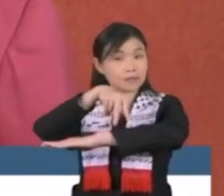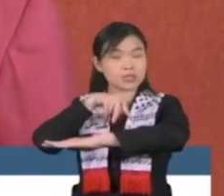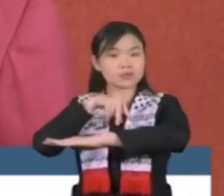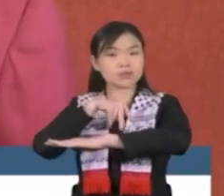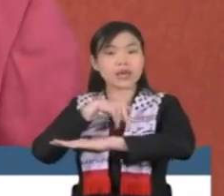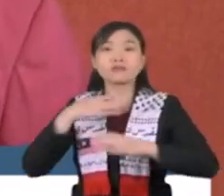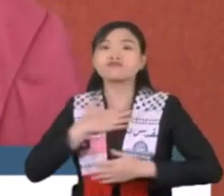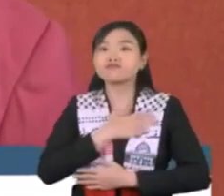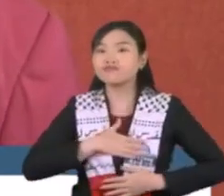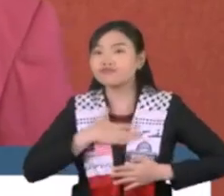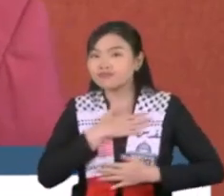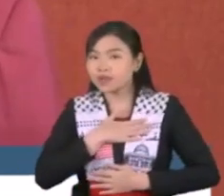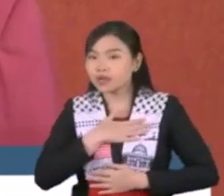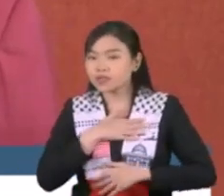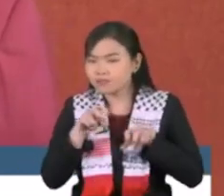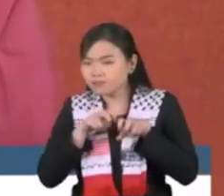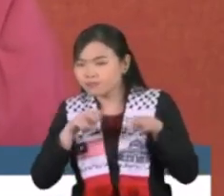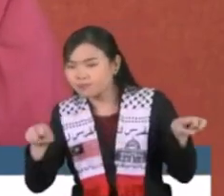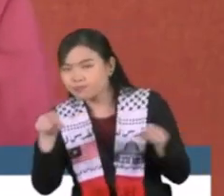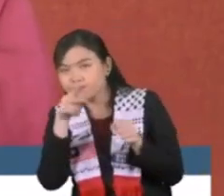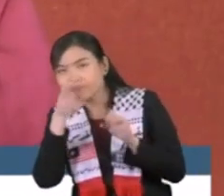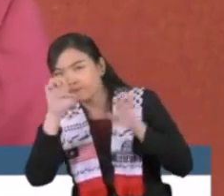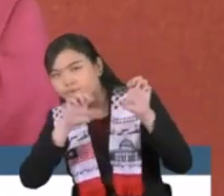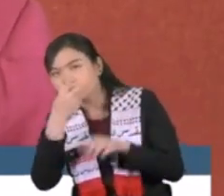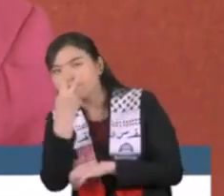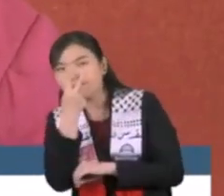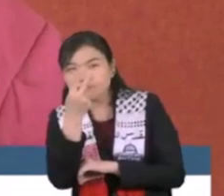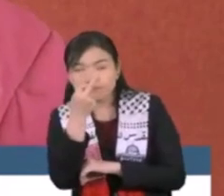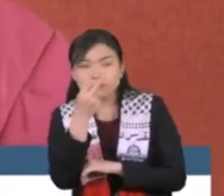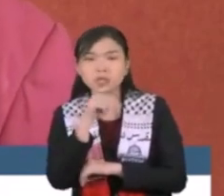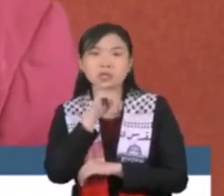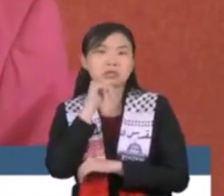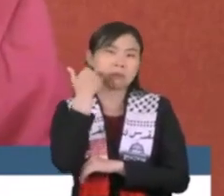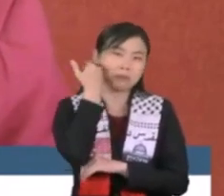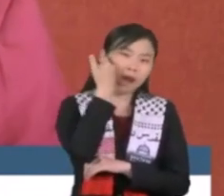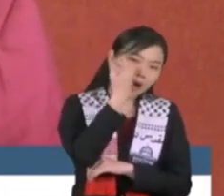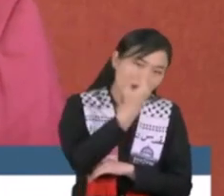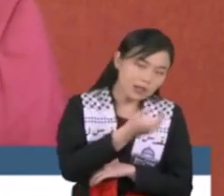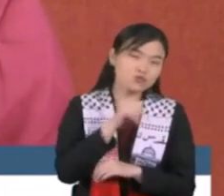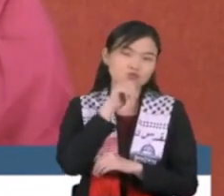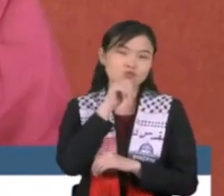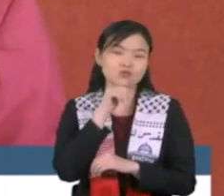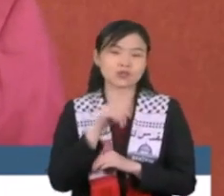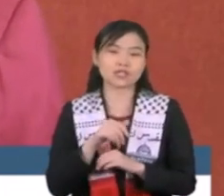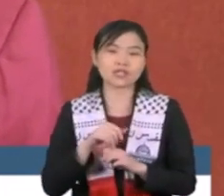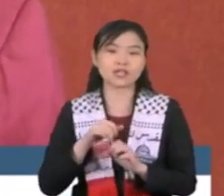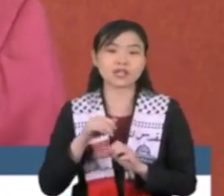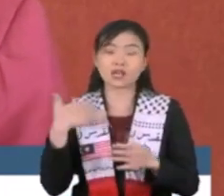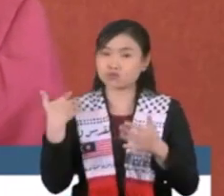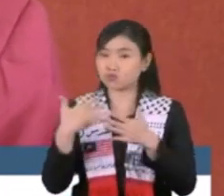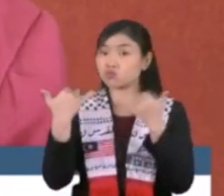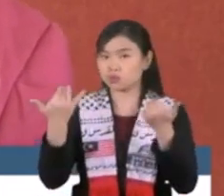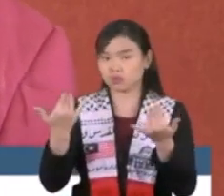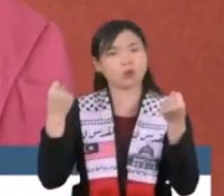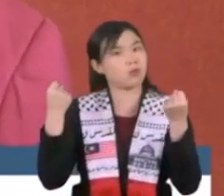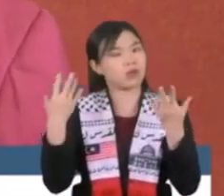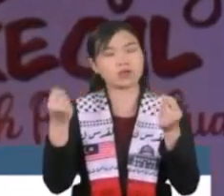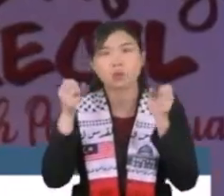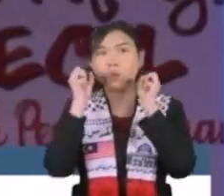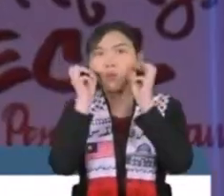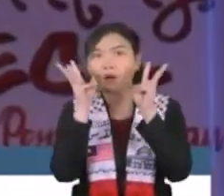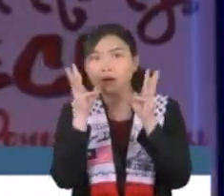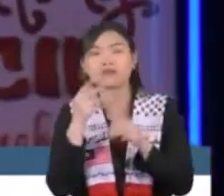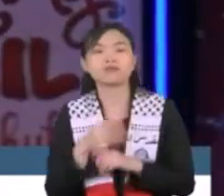menghiburkan juri kita, menghiburkan penonton yang datang, dan juga mereka tidak malu-malu, tidak ada segan. Setakat ini memang ramai yang